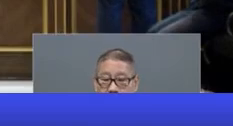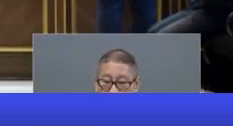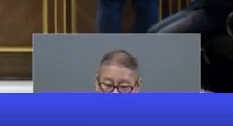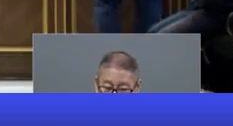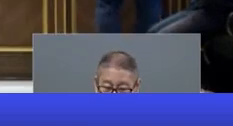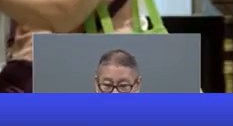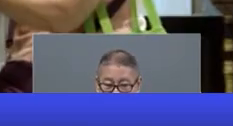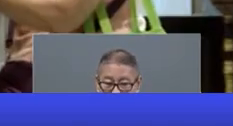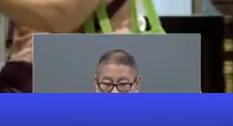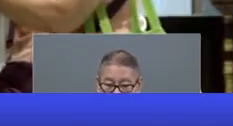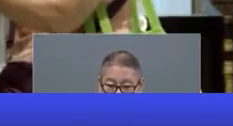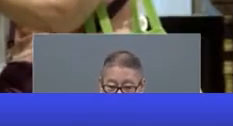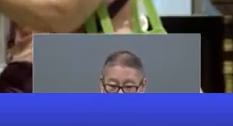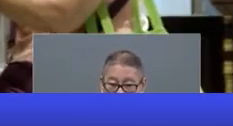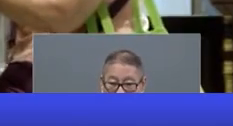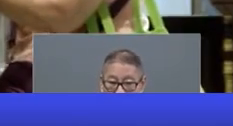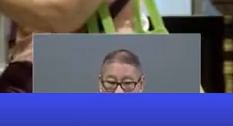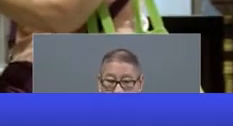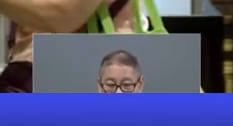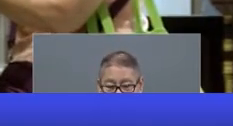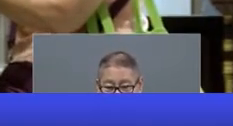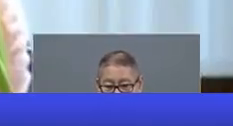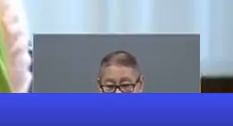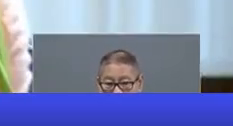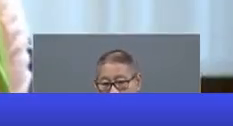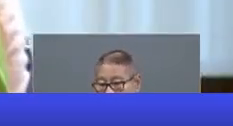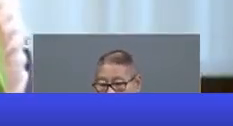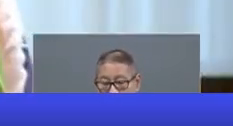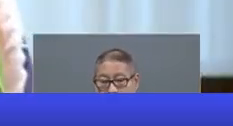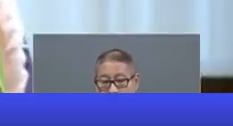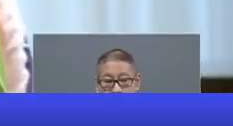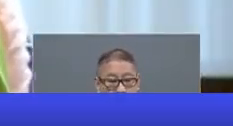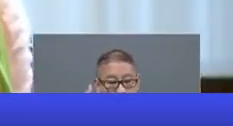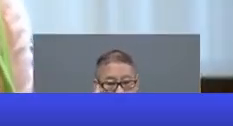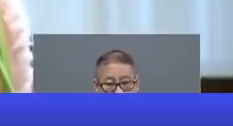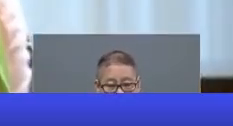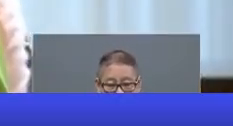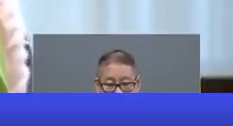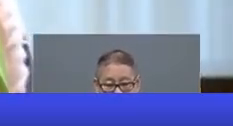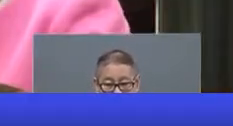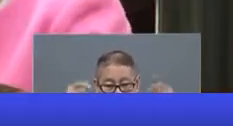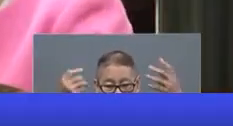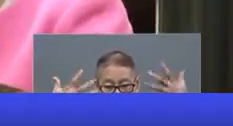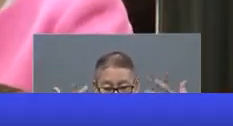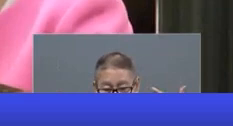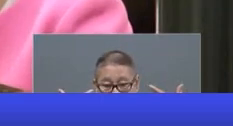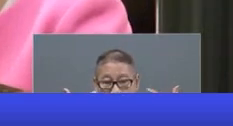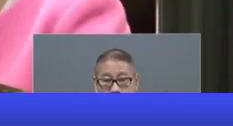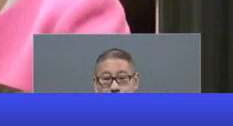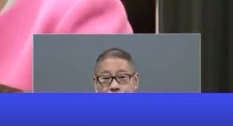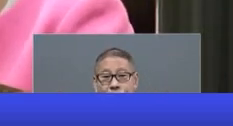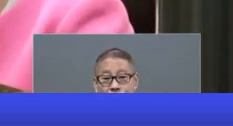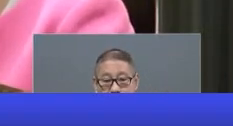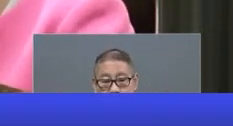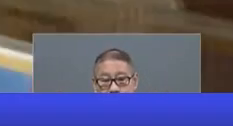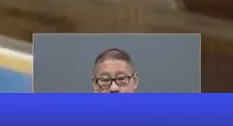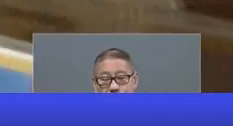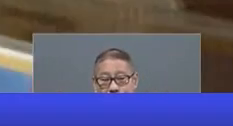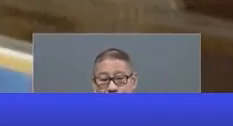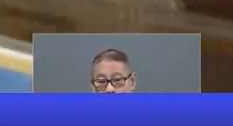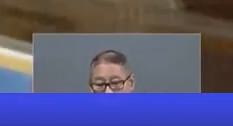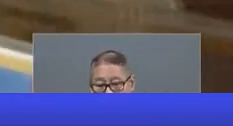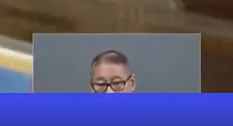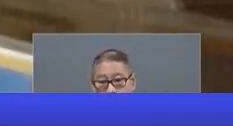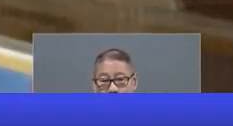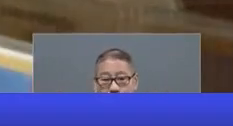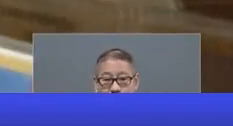หน้าบัตรเนี่ยก็จะต้องเป็นที่อยู่ใหม่นะฮะอันนี้ก็ต้องไปทำที่เขตนะฮะแต่อันดับแรกต้องหาปลายทางให้ได้ก่อน